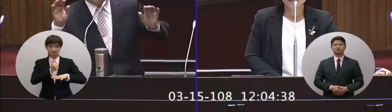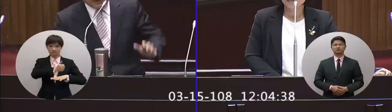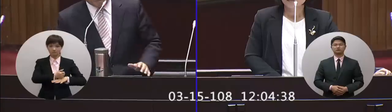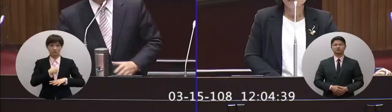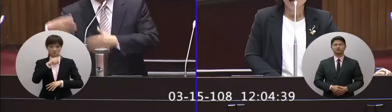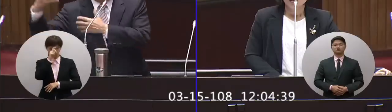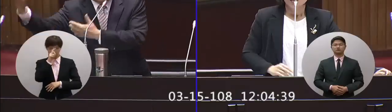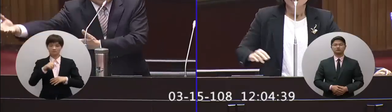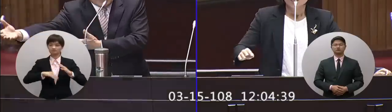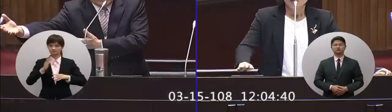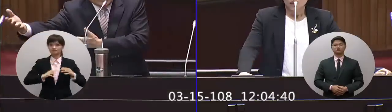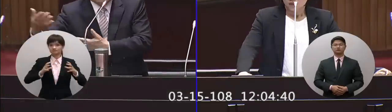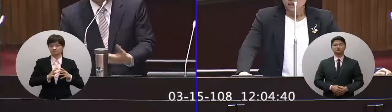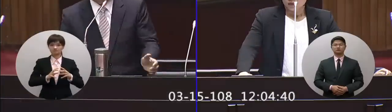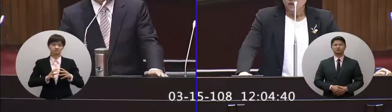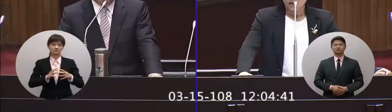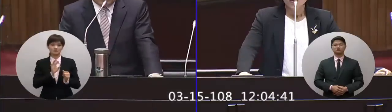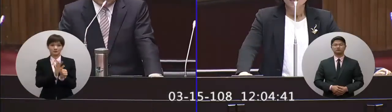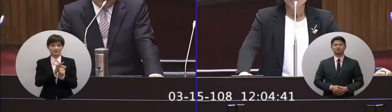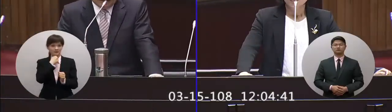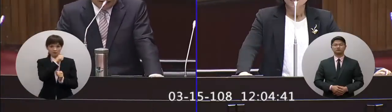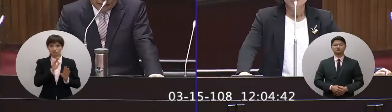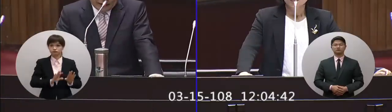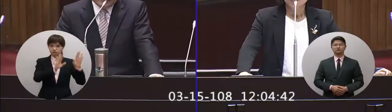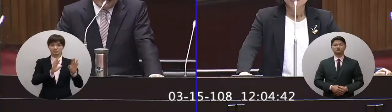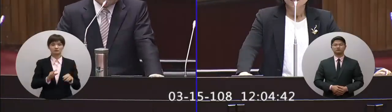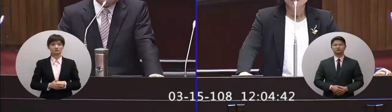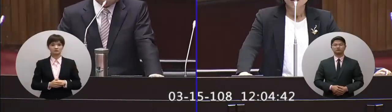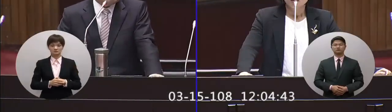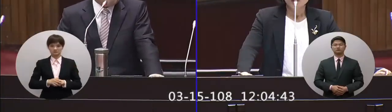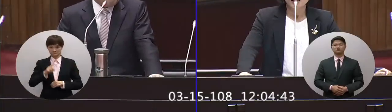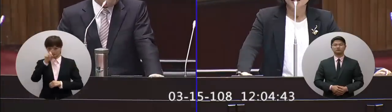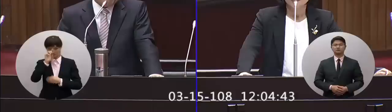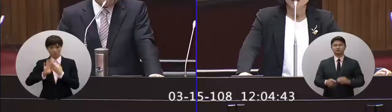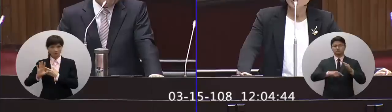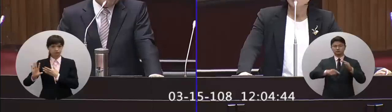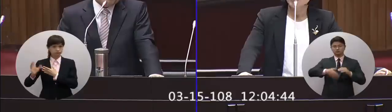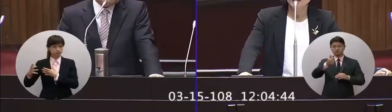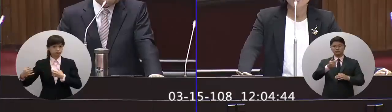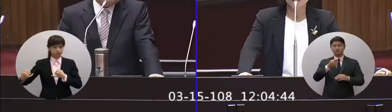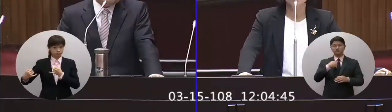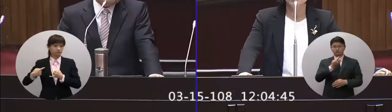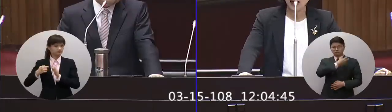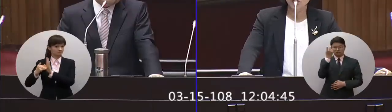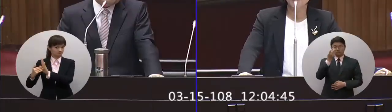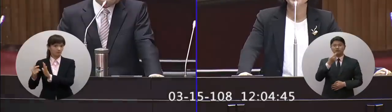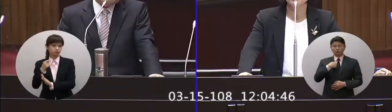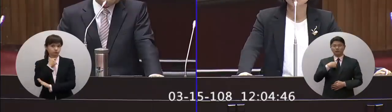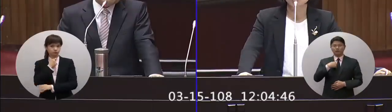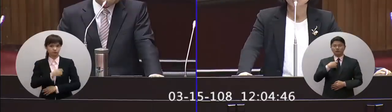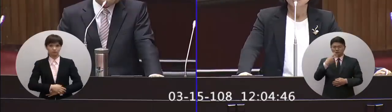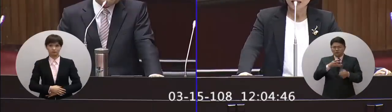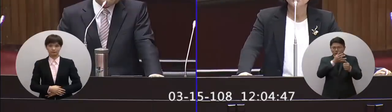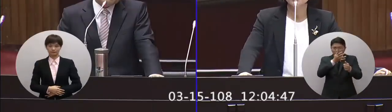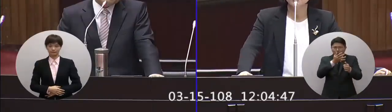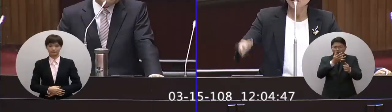努力，不要迎合外敌，破坏台湾的力量。 院长，其实我发现我可以问的还有非